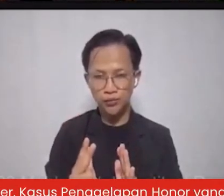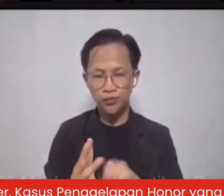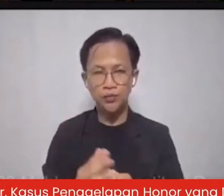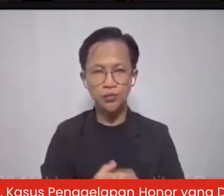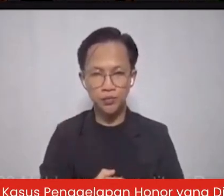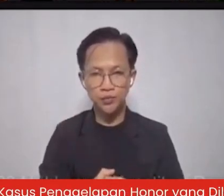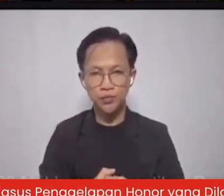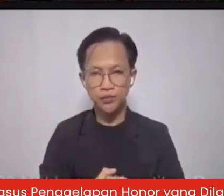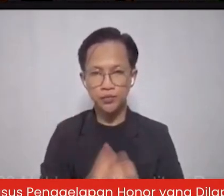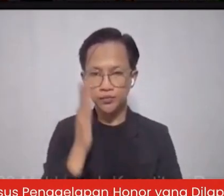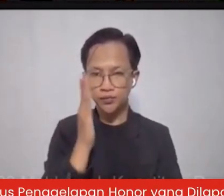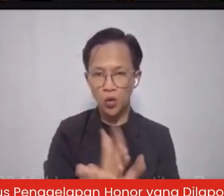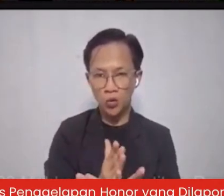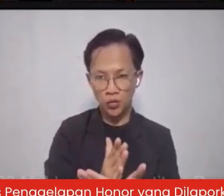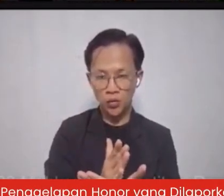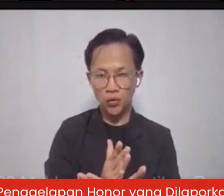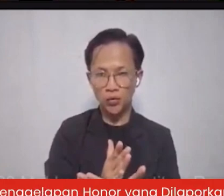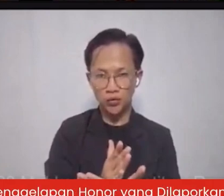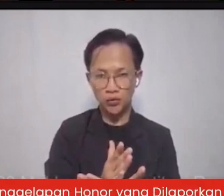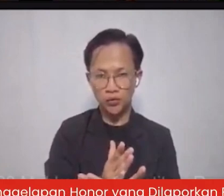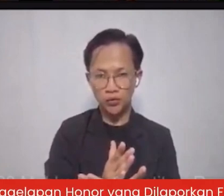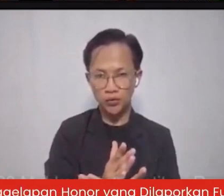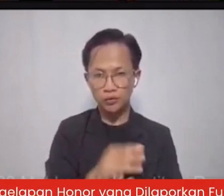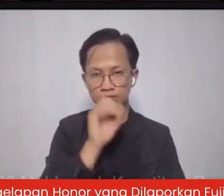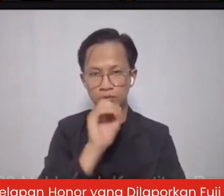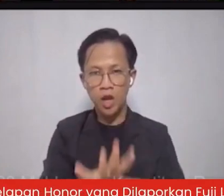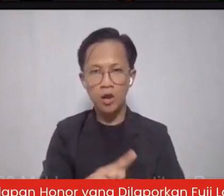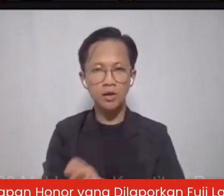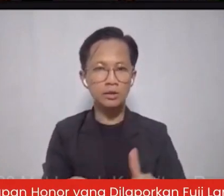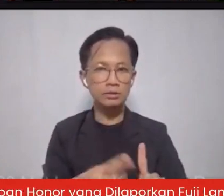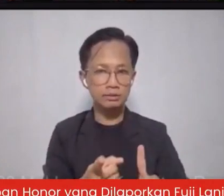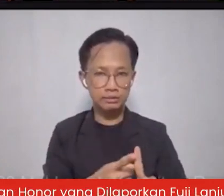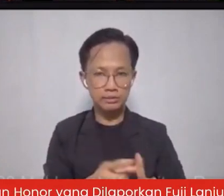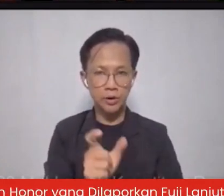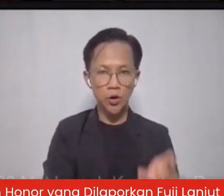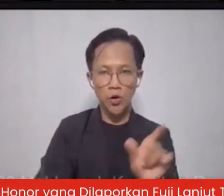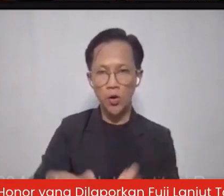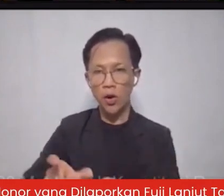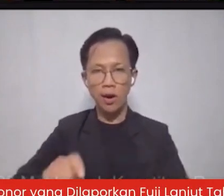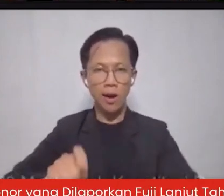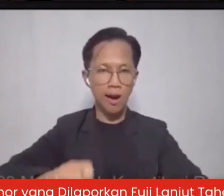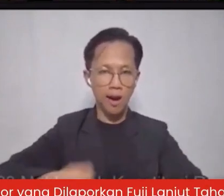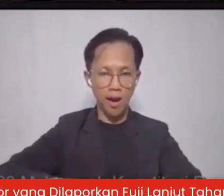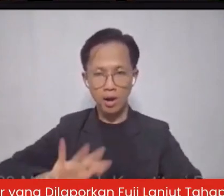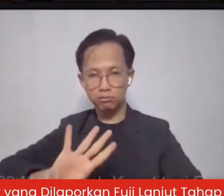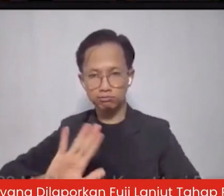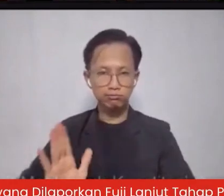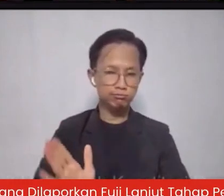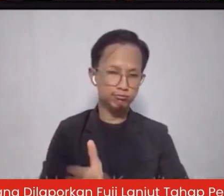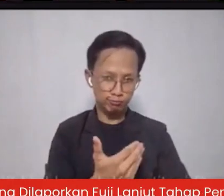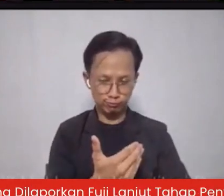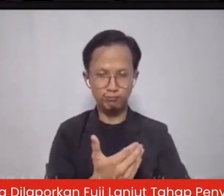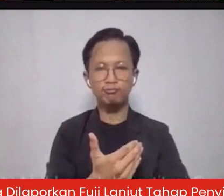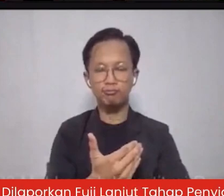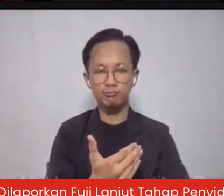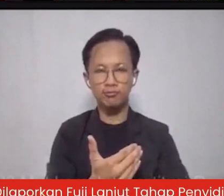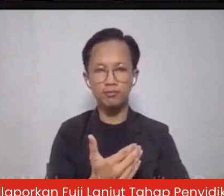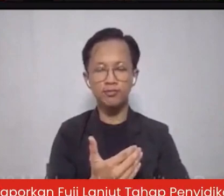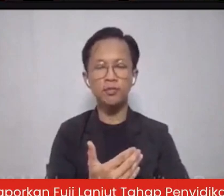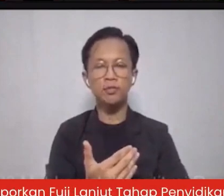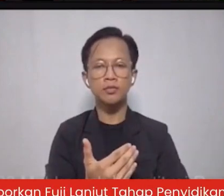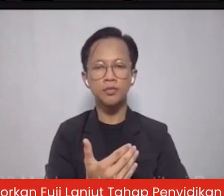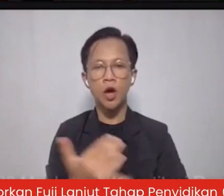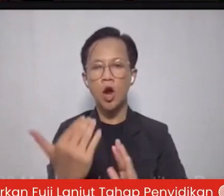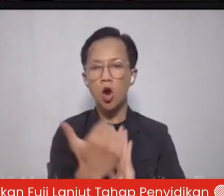memutuskan menyatakan satu Hakim terlapor tidak terbukti melakukan pelanggaran terhadap